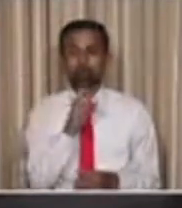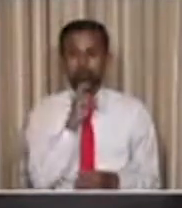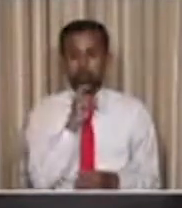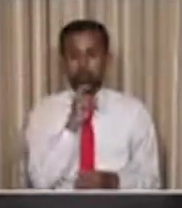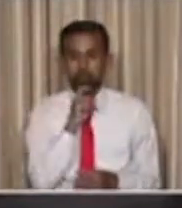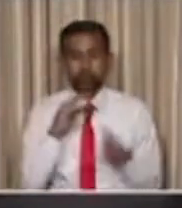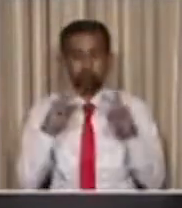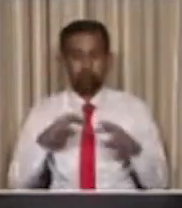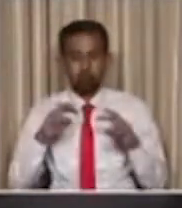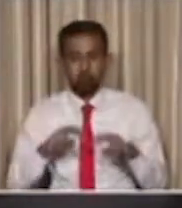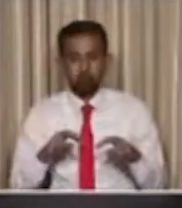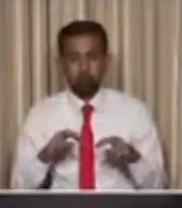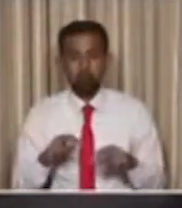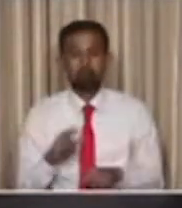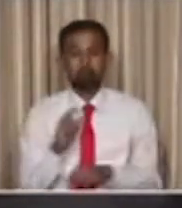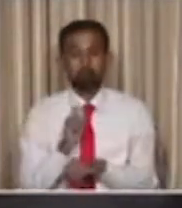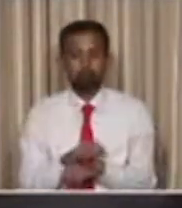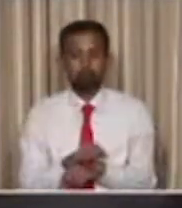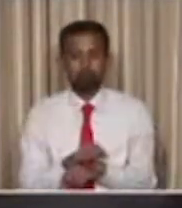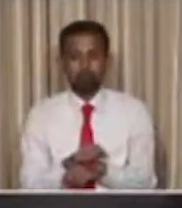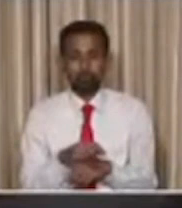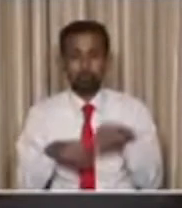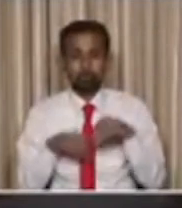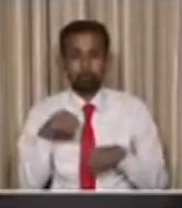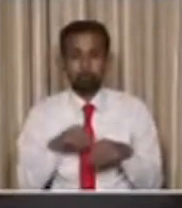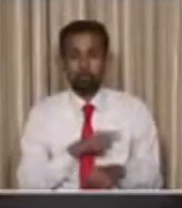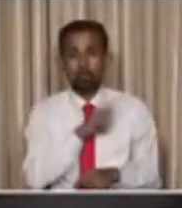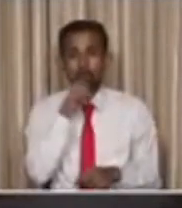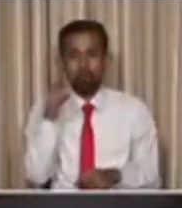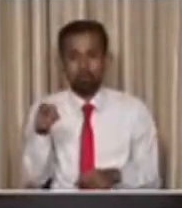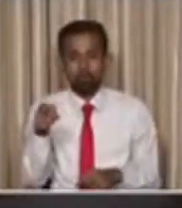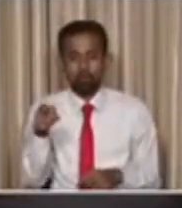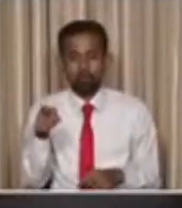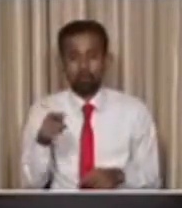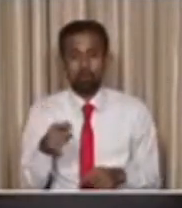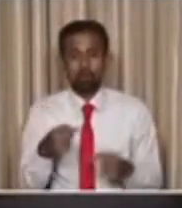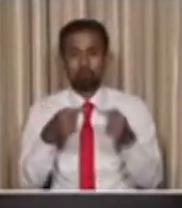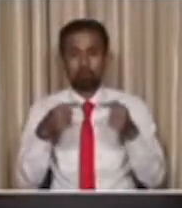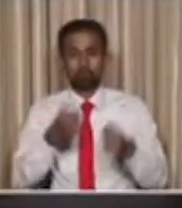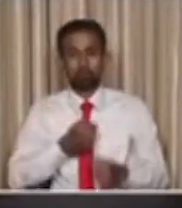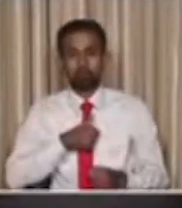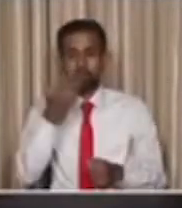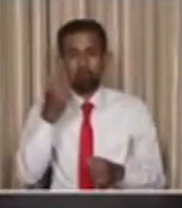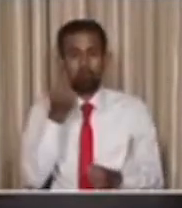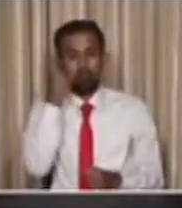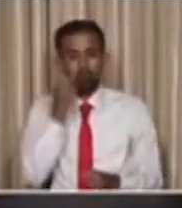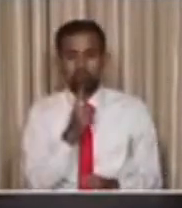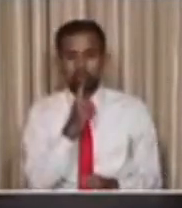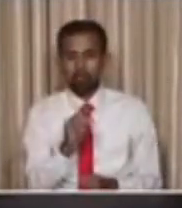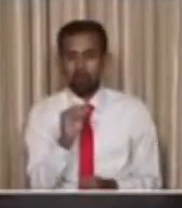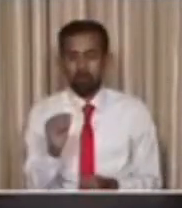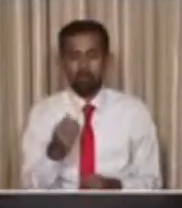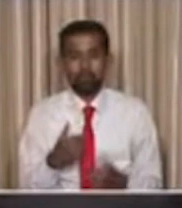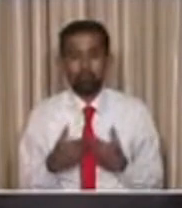අධිකරණමය පරීක්ෂණයක් සිද්ධුවෙන් අවස්ථාවක දේශපාලකෙක් ගිහිල්ලා ඒ විරෝධතා දක්වනෝනං අදහස් දක්වනෝනං